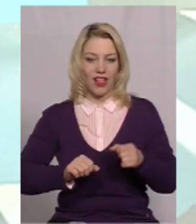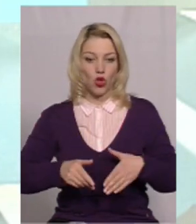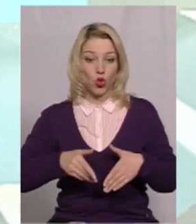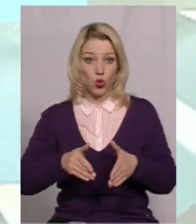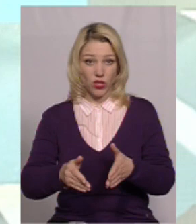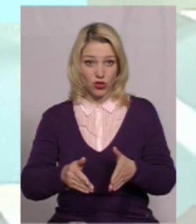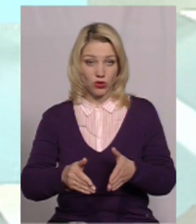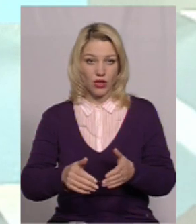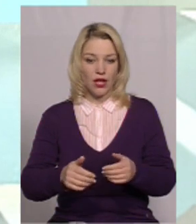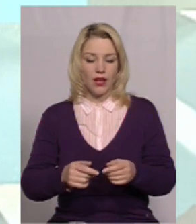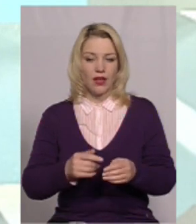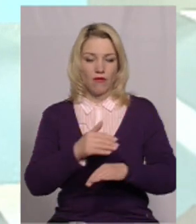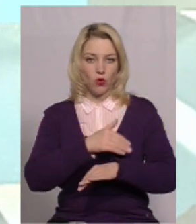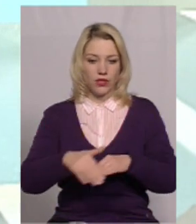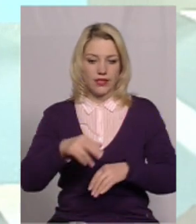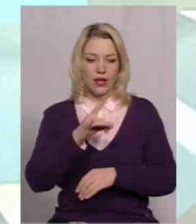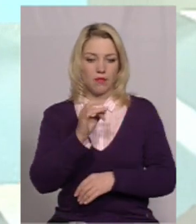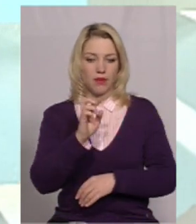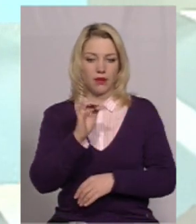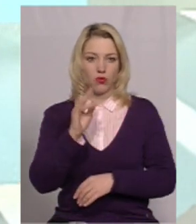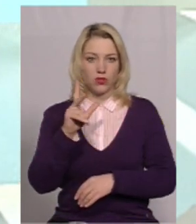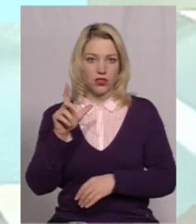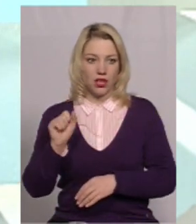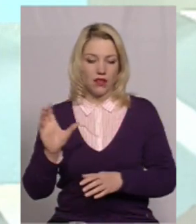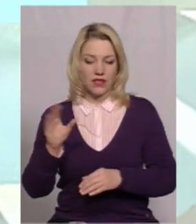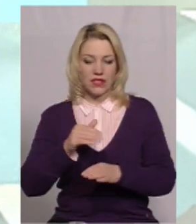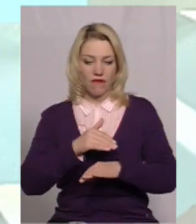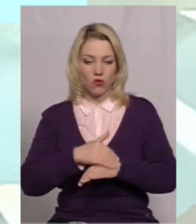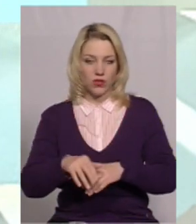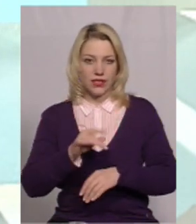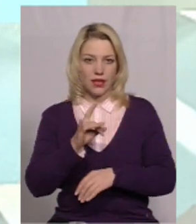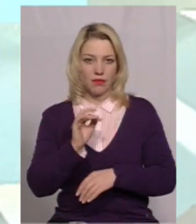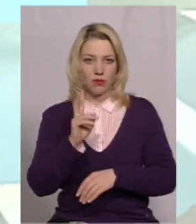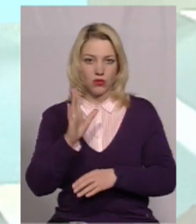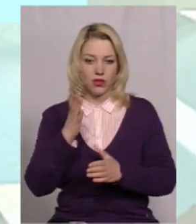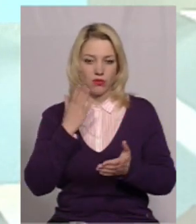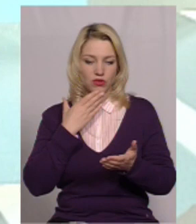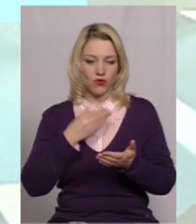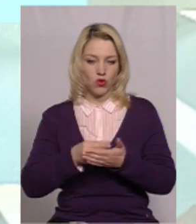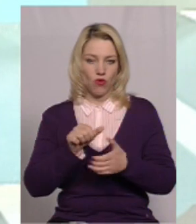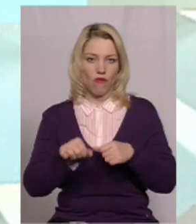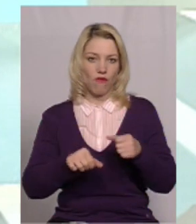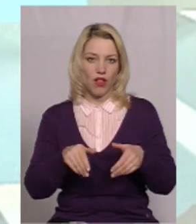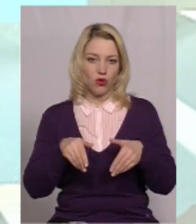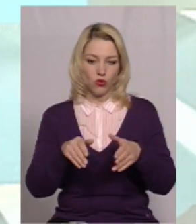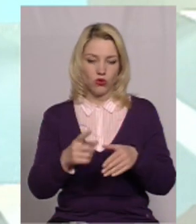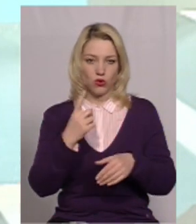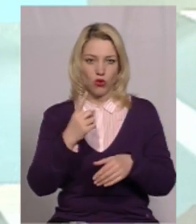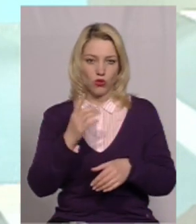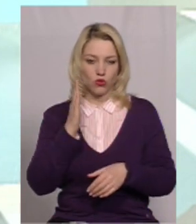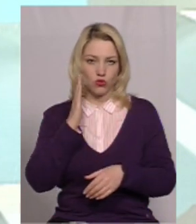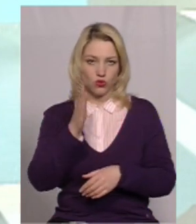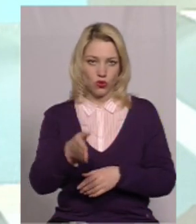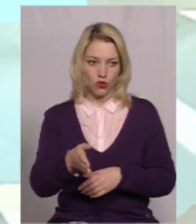велодоріжку вздовж вулиці Прибузької. Практично вся вулиця Прибузька матиме свою велодоріжку односторонню.